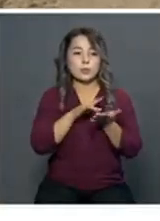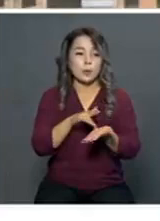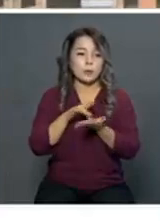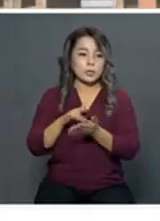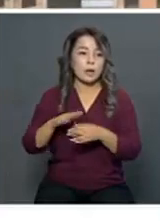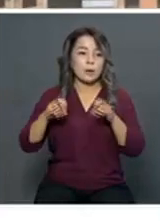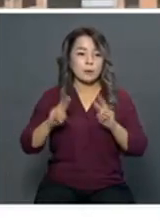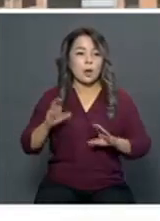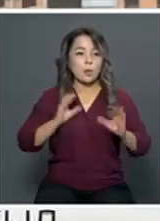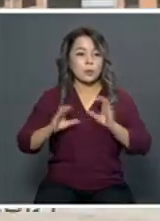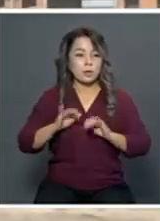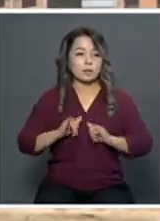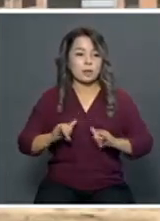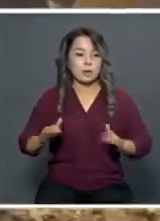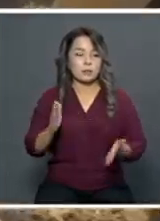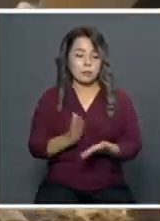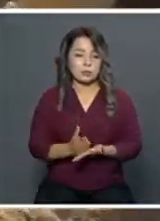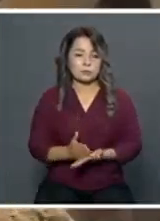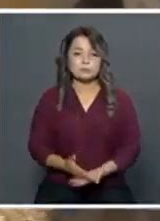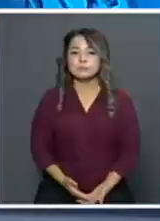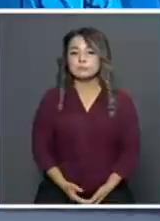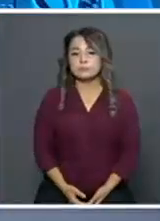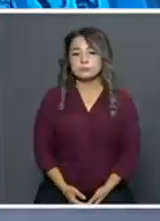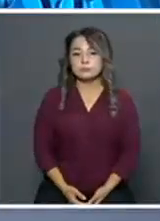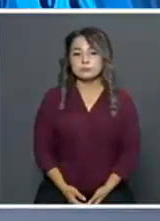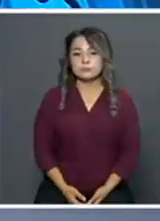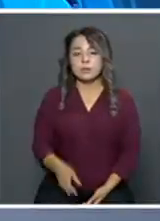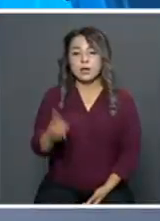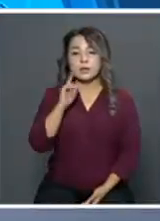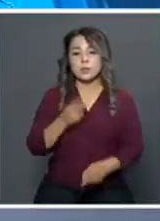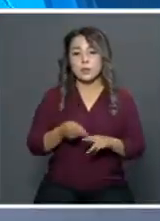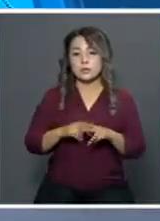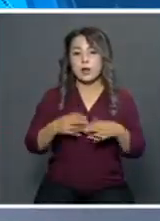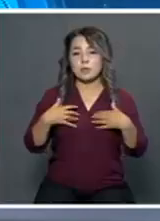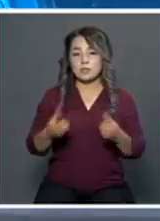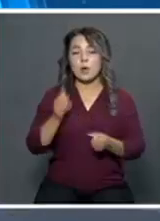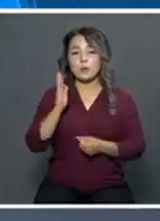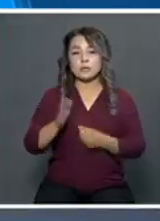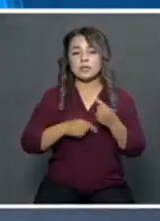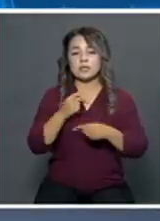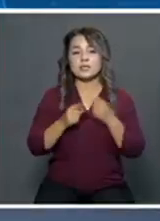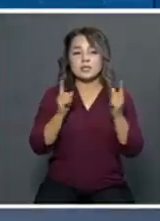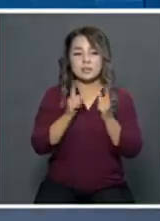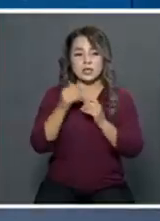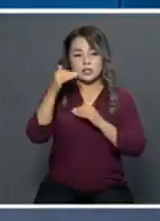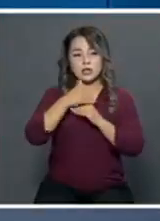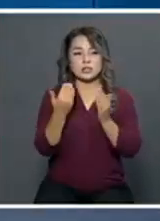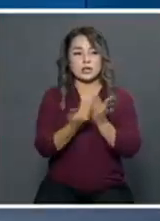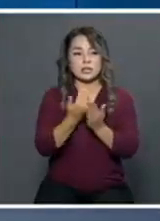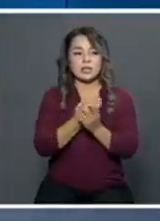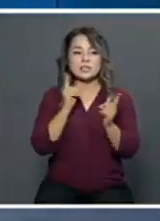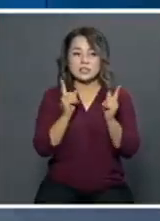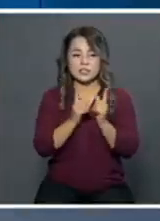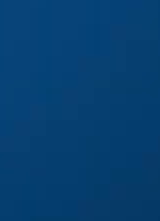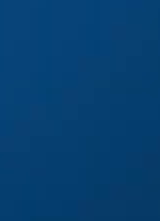дайындайтын университетте бар. Әзірге осы 20:00-де қайта жүздесеміз. Арнамыздан ауыспаңыздар.